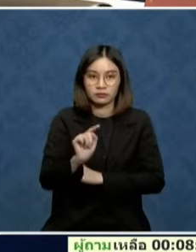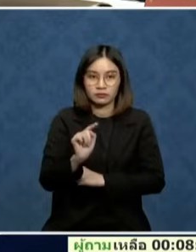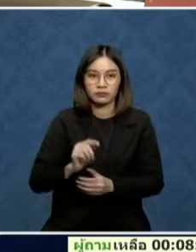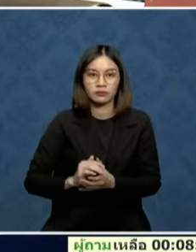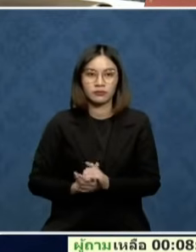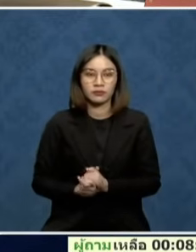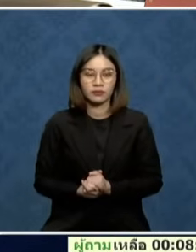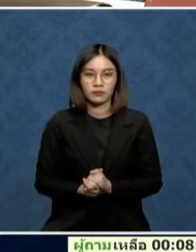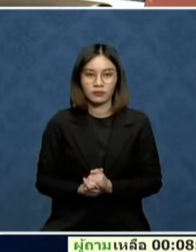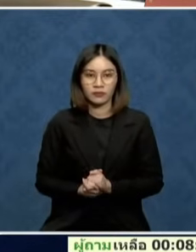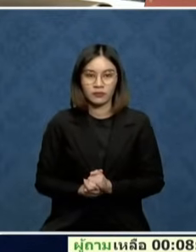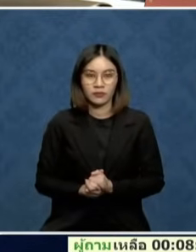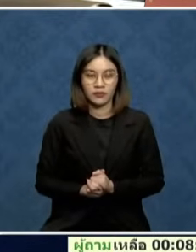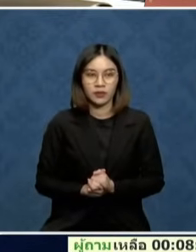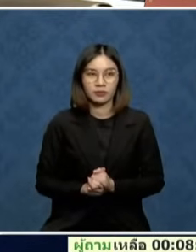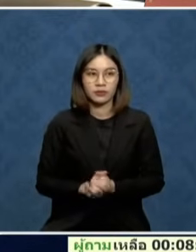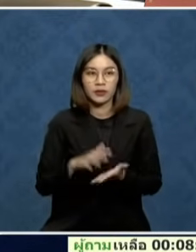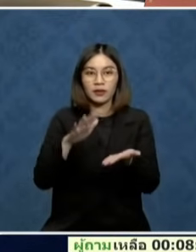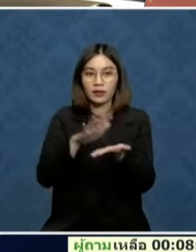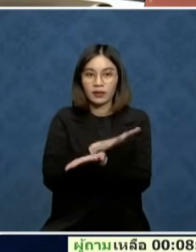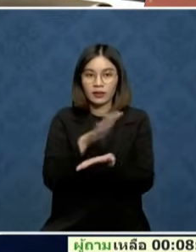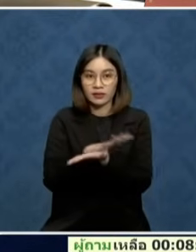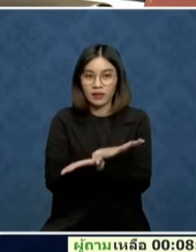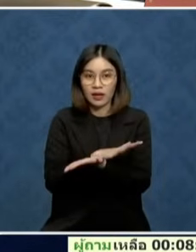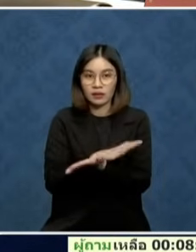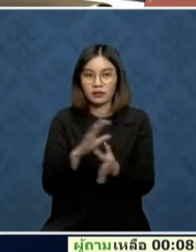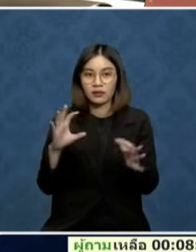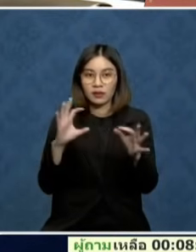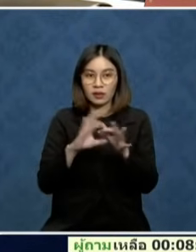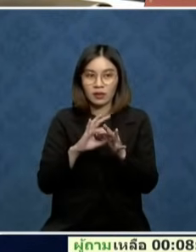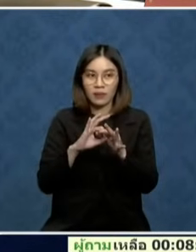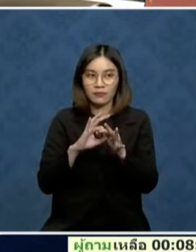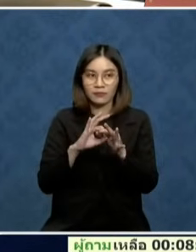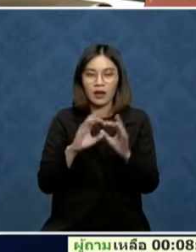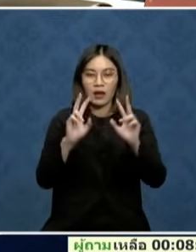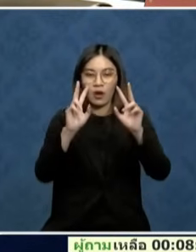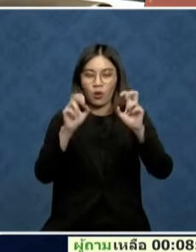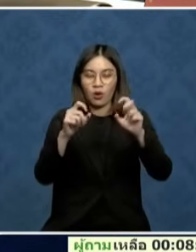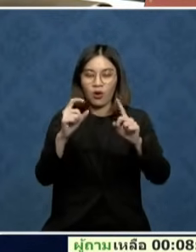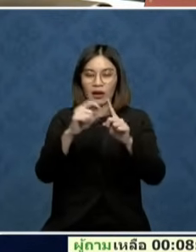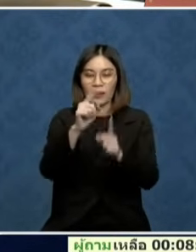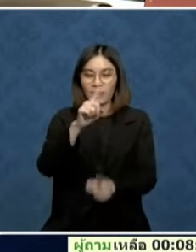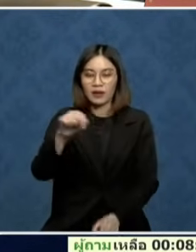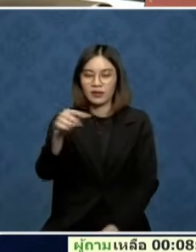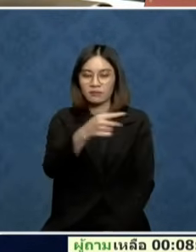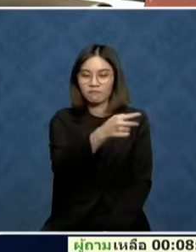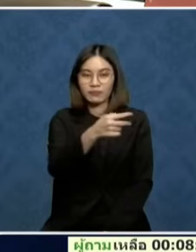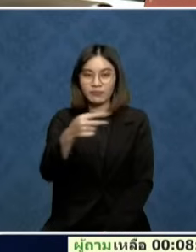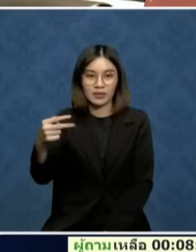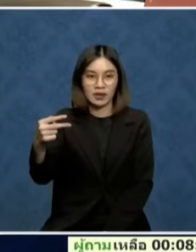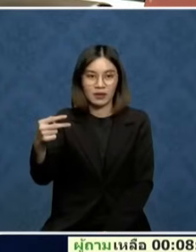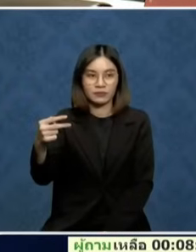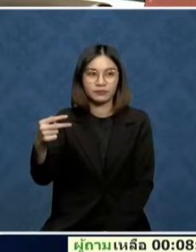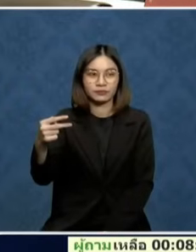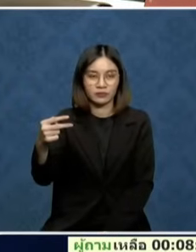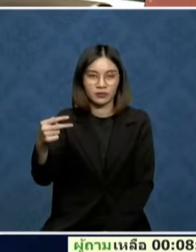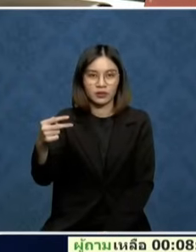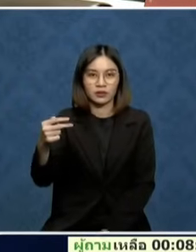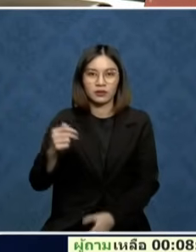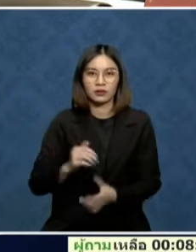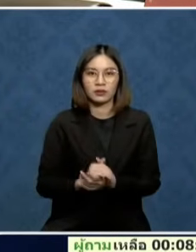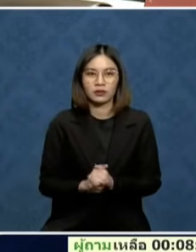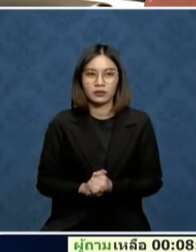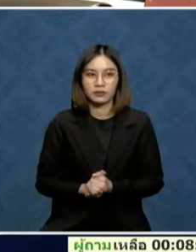ที่ เอกสารเรื่อง Banking on the Death Threat How Banks and Government Enable